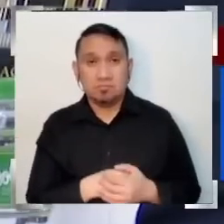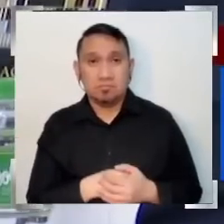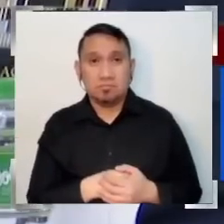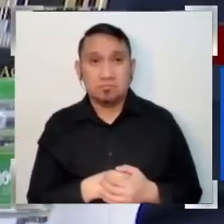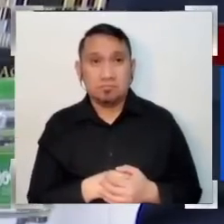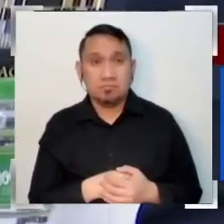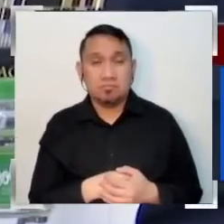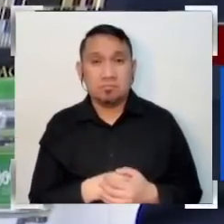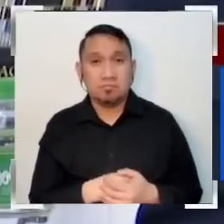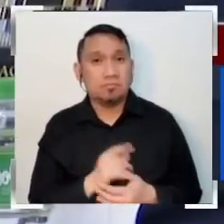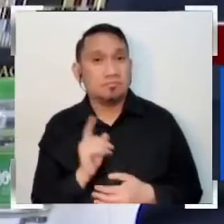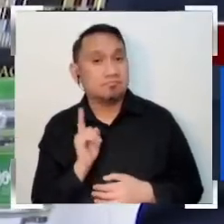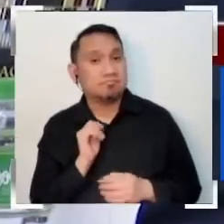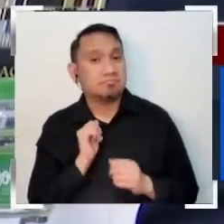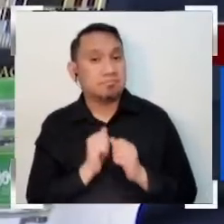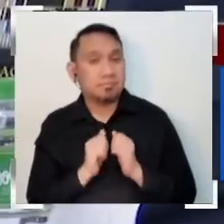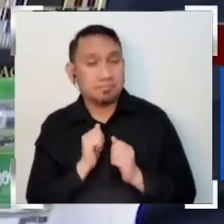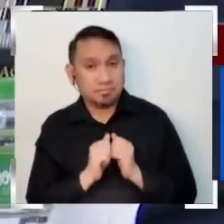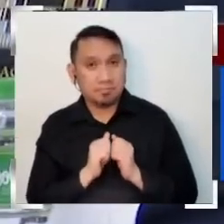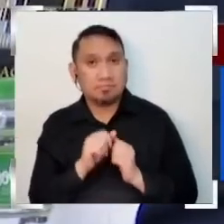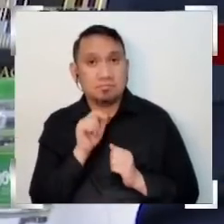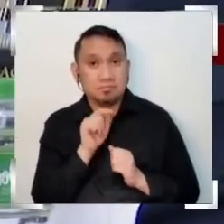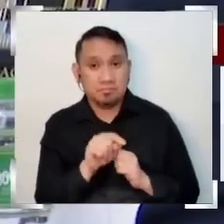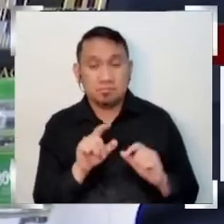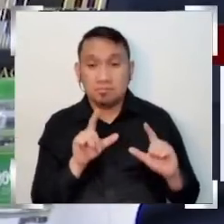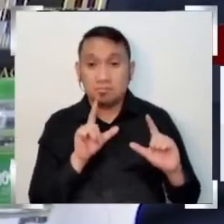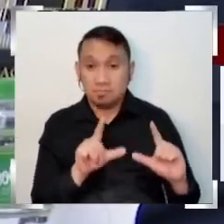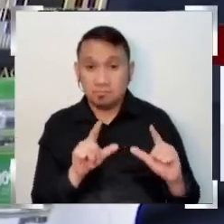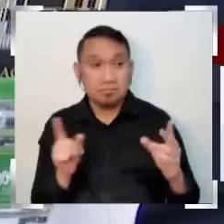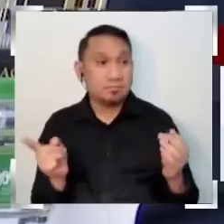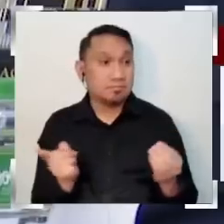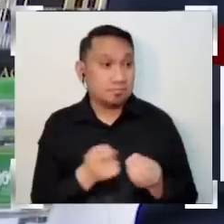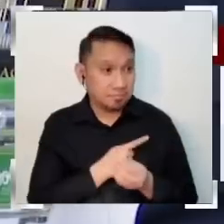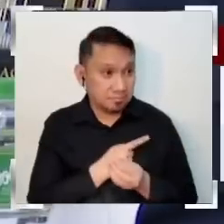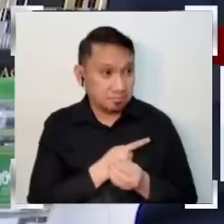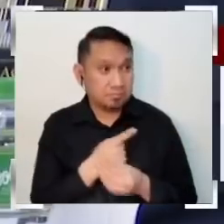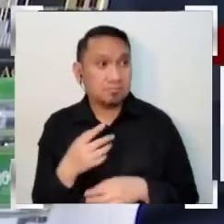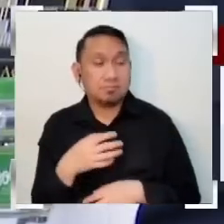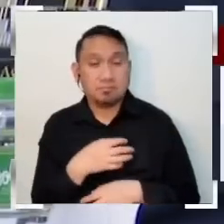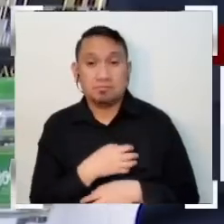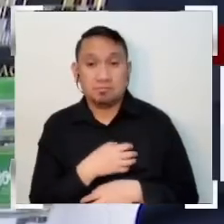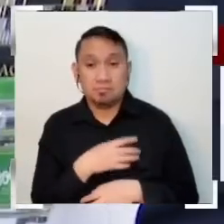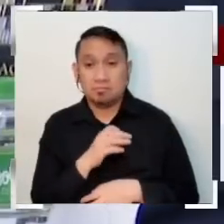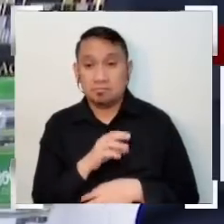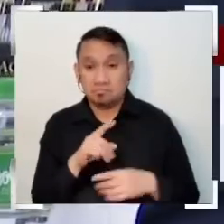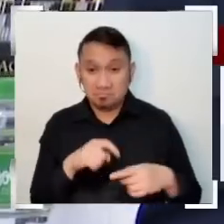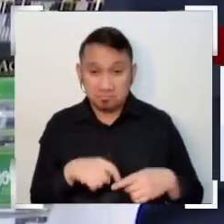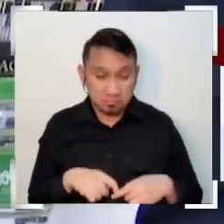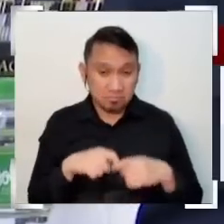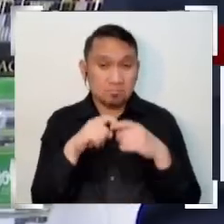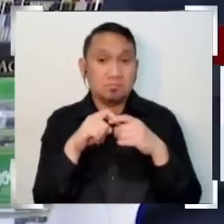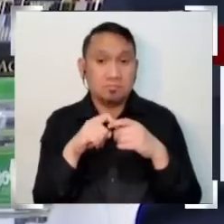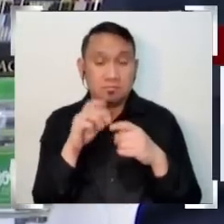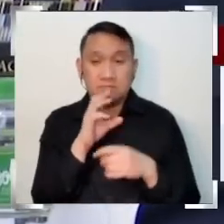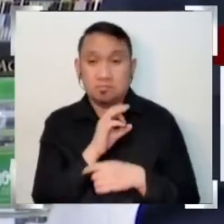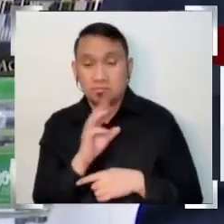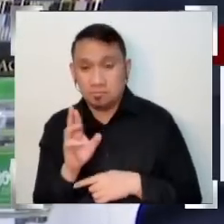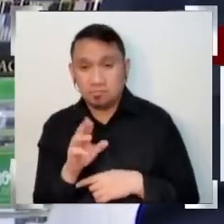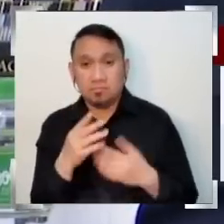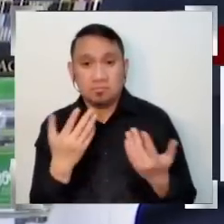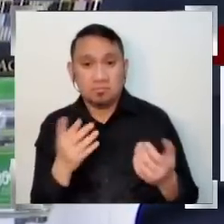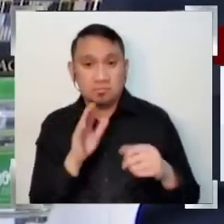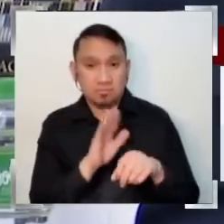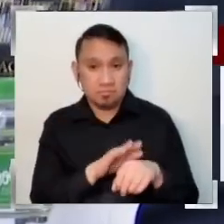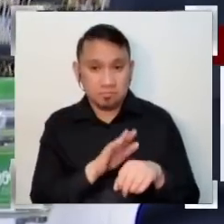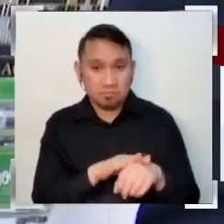Ibig sabihin, sila ba'y madidismiss sa serbisyo, sila ba'y masisuspende, sila ba'y marereprimand, o ito'y madidismiss